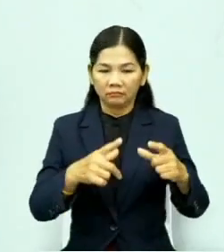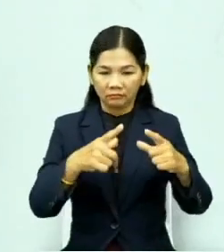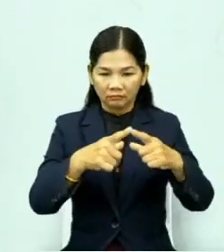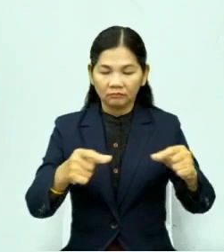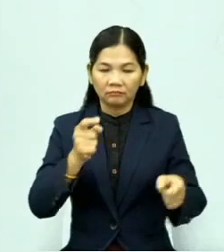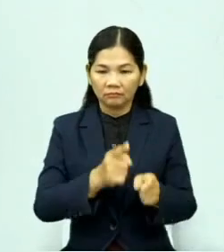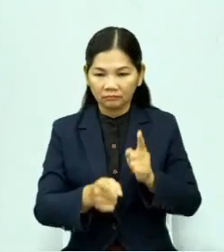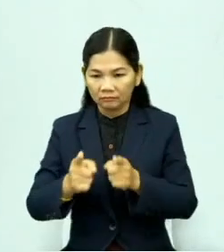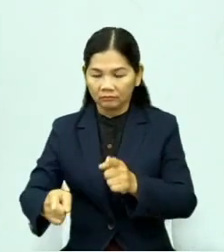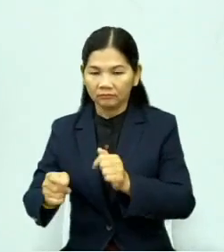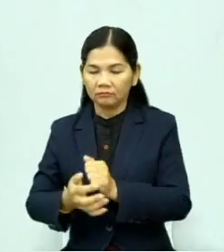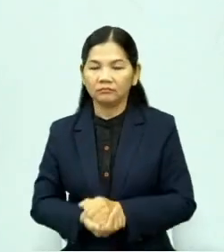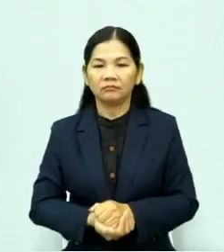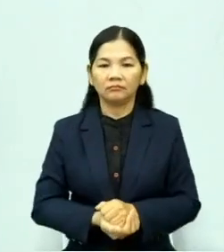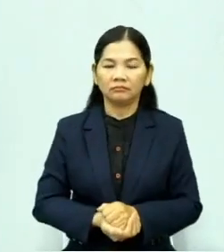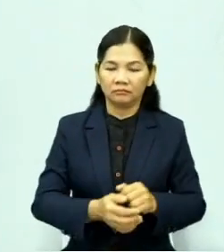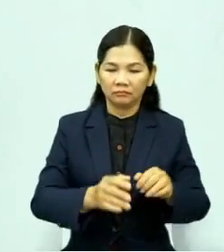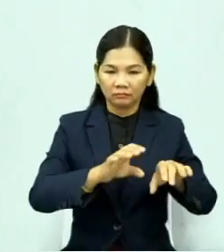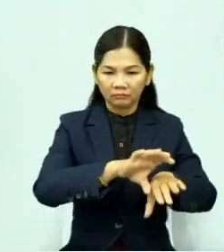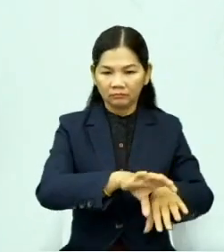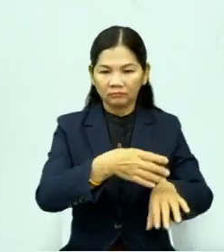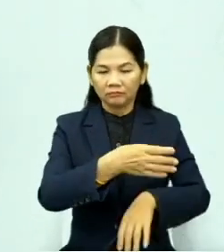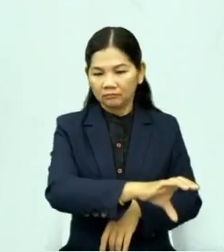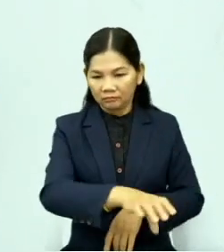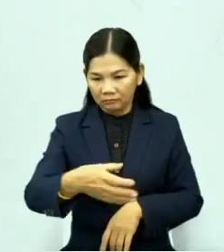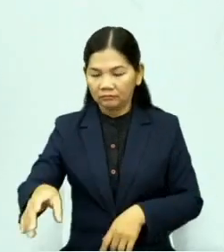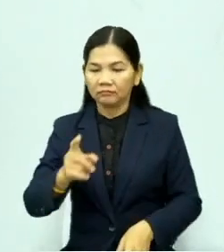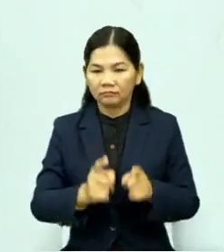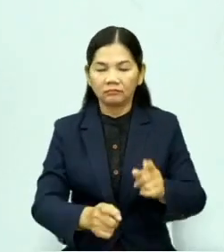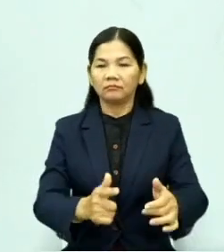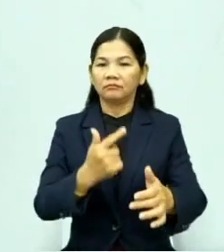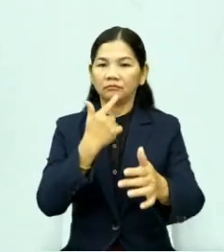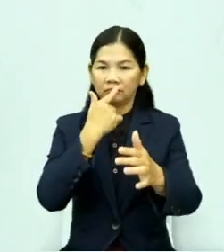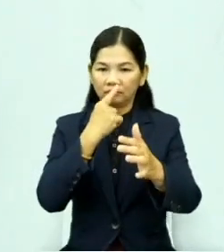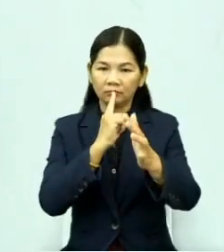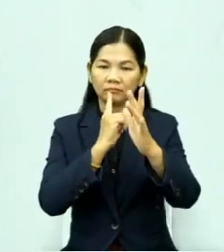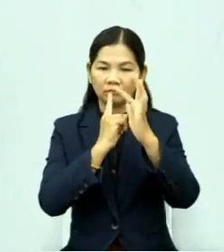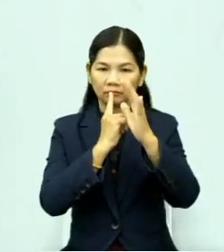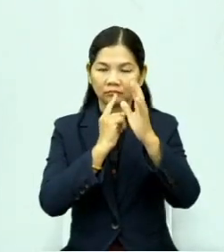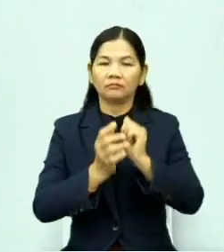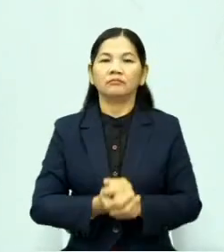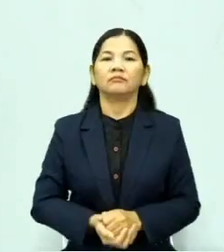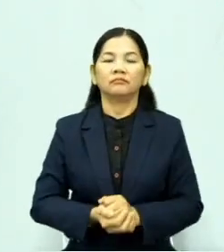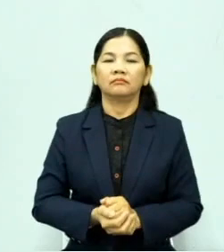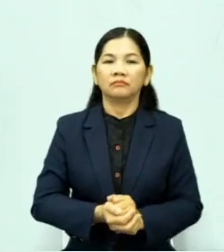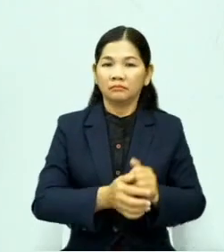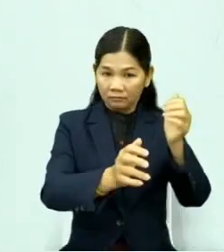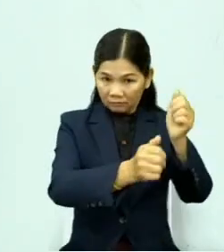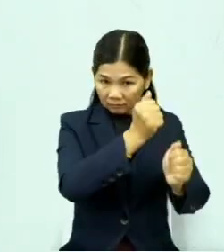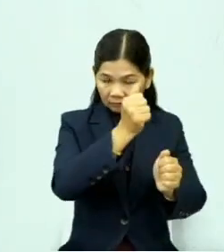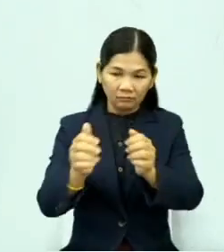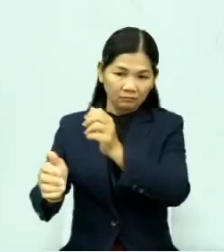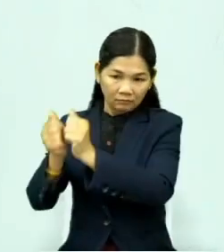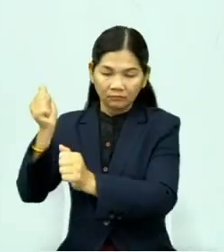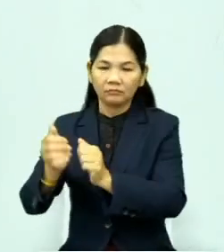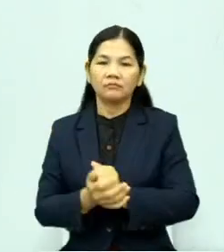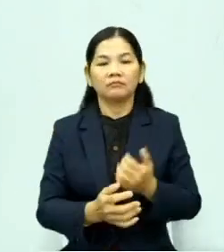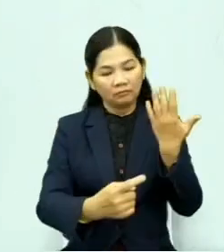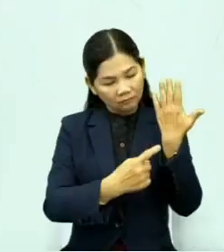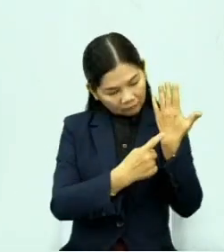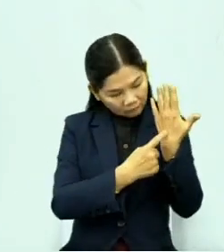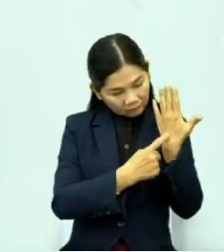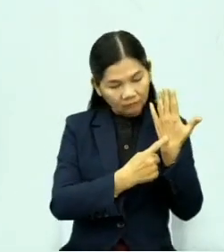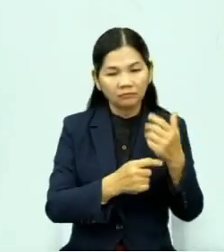nít chà rồ con chà sro lấy chân cháp chà krap chà lạ nè con chà nực lạ nó cứ